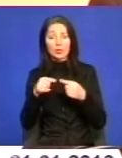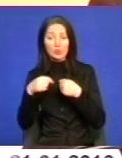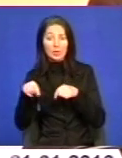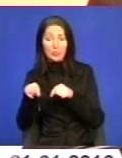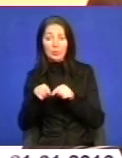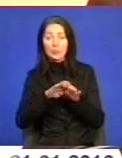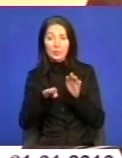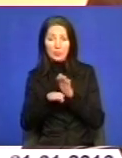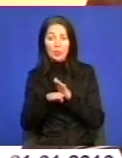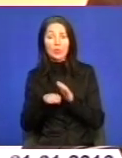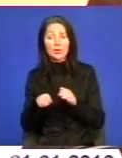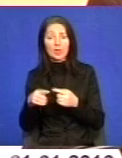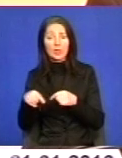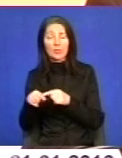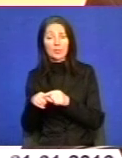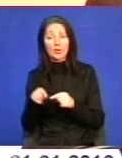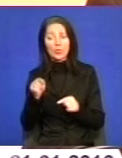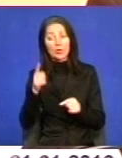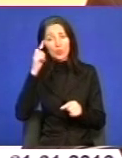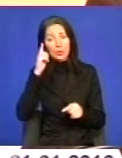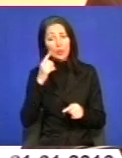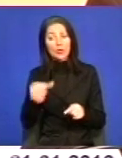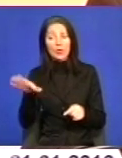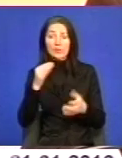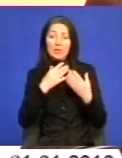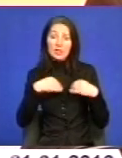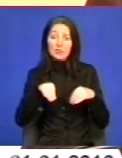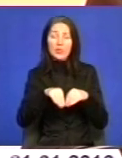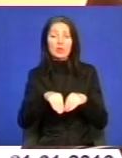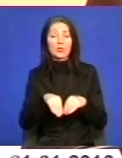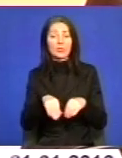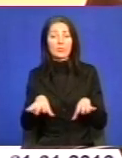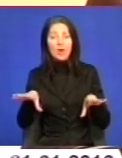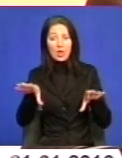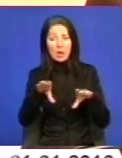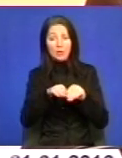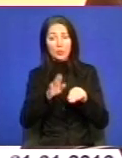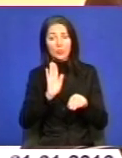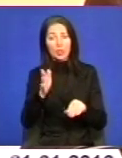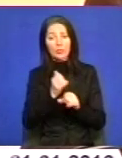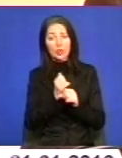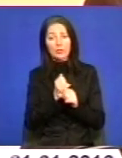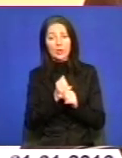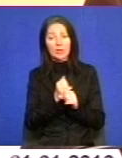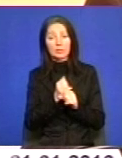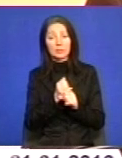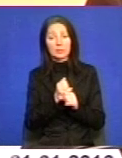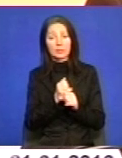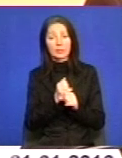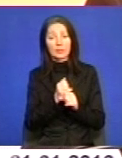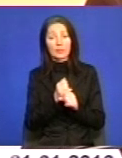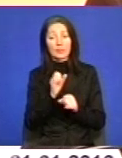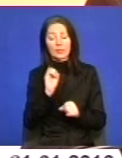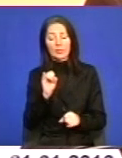підрозділів. Тому думаю, що ми всі спільно разом будемо працювати